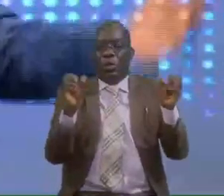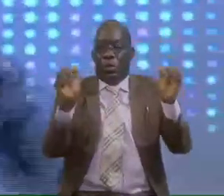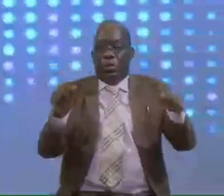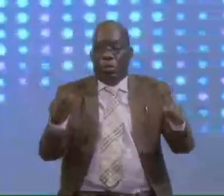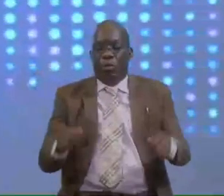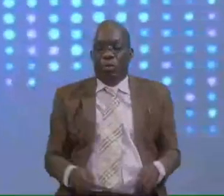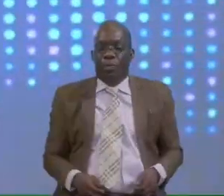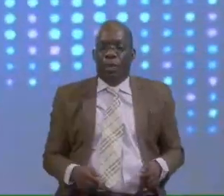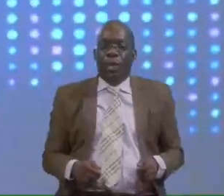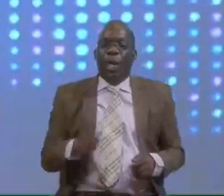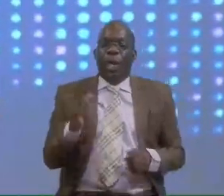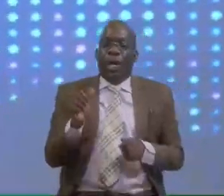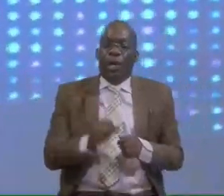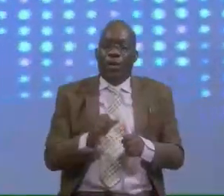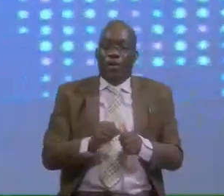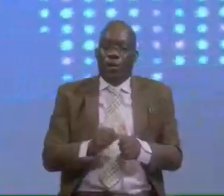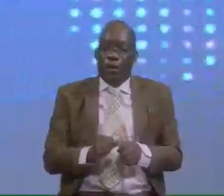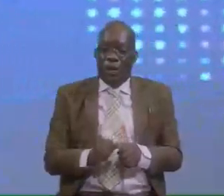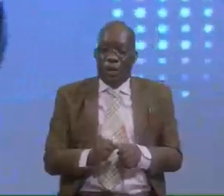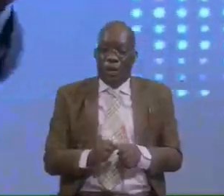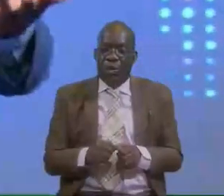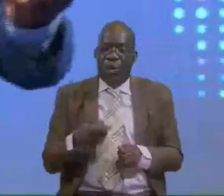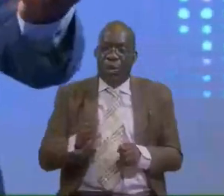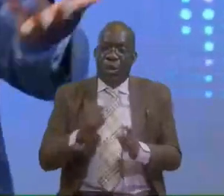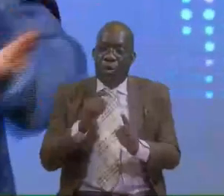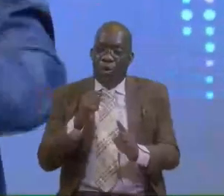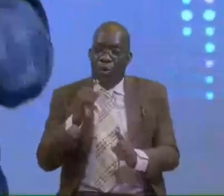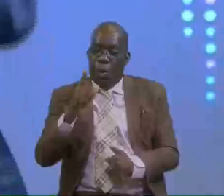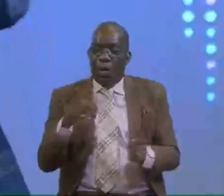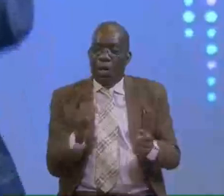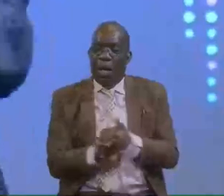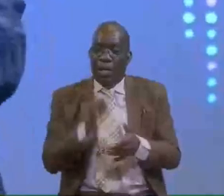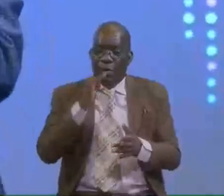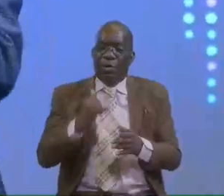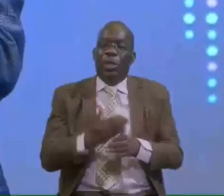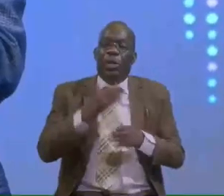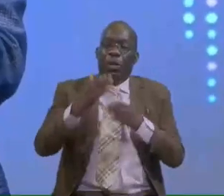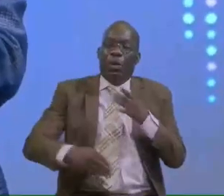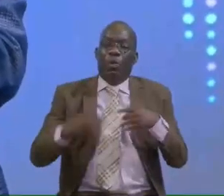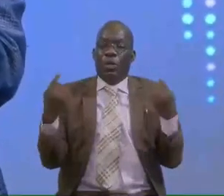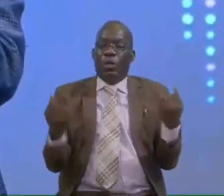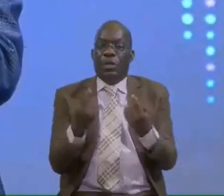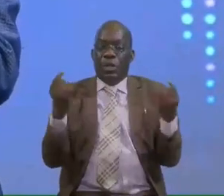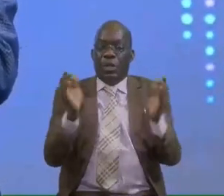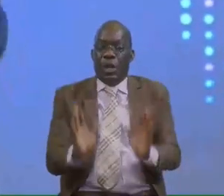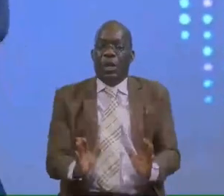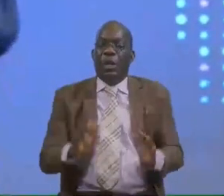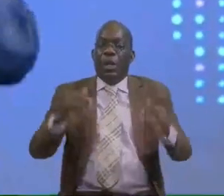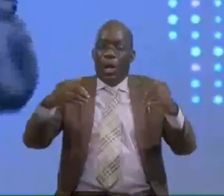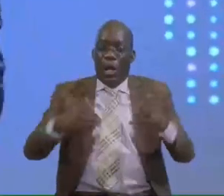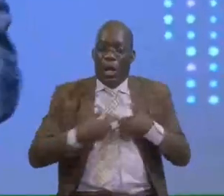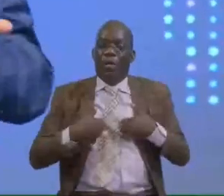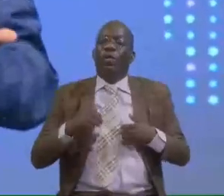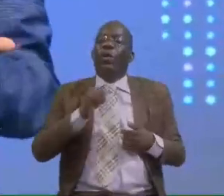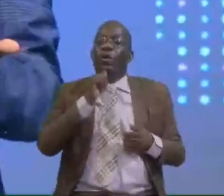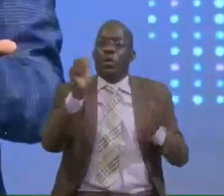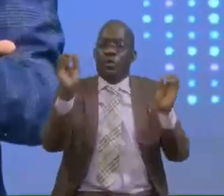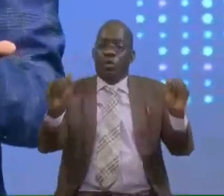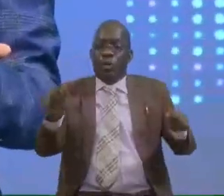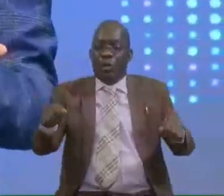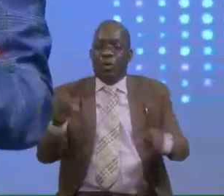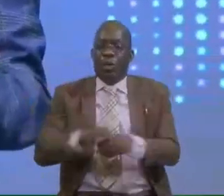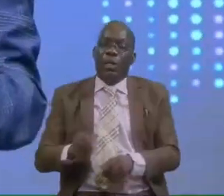Tout le monde a les impossibilités. Celui qui est un pécheur total, il a des impossibilités dans